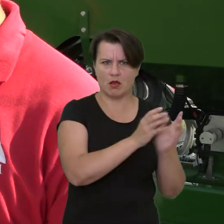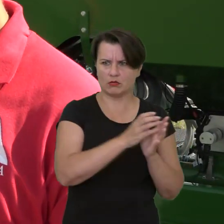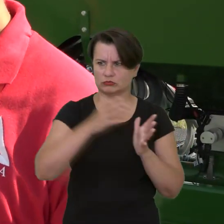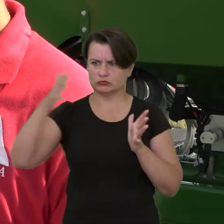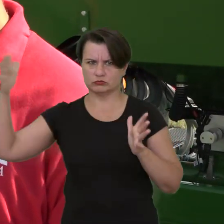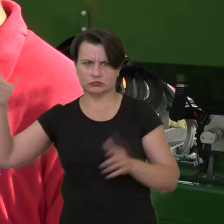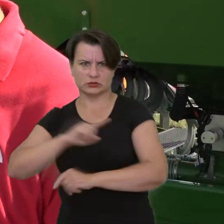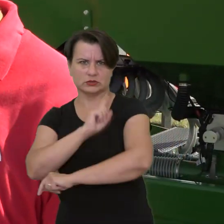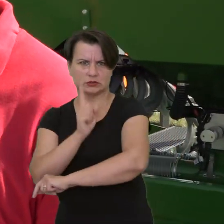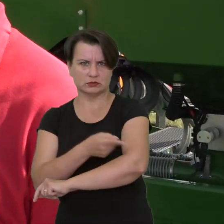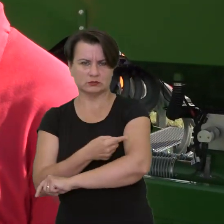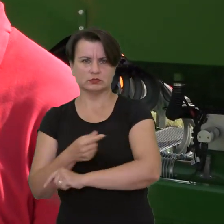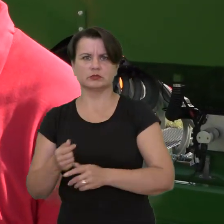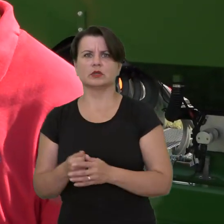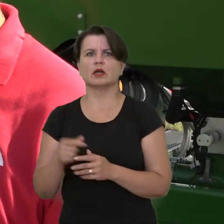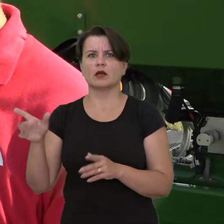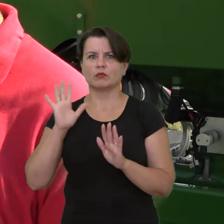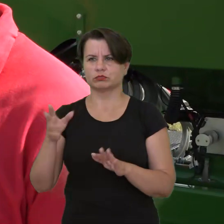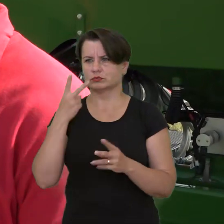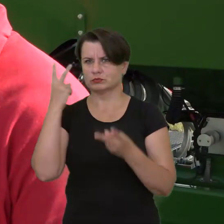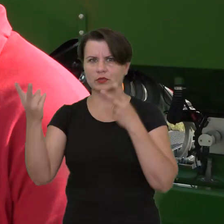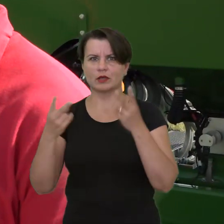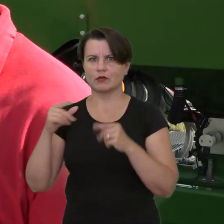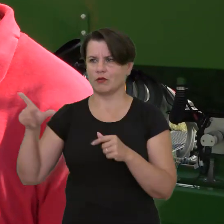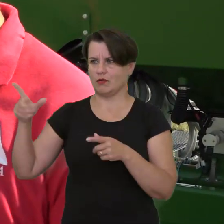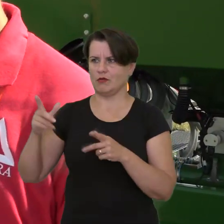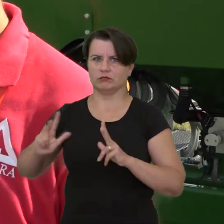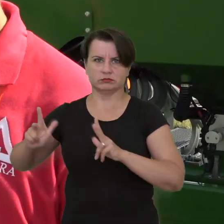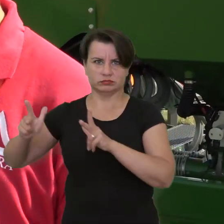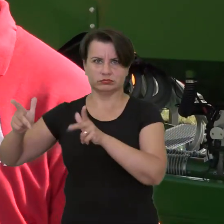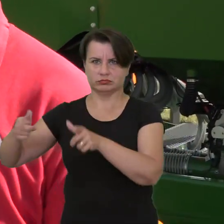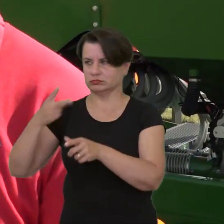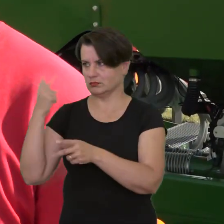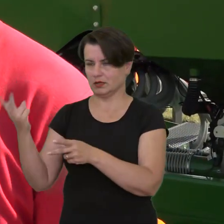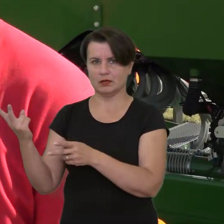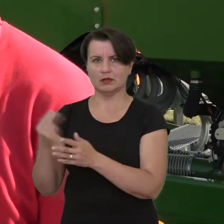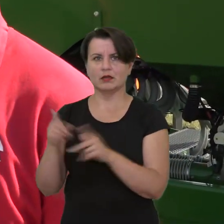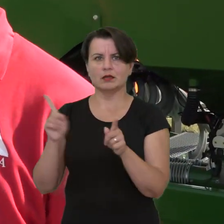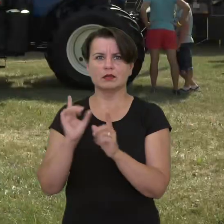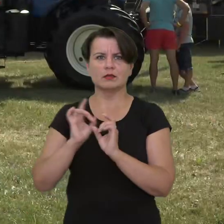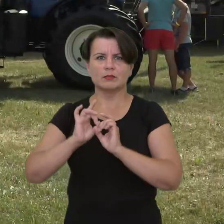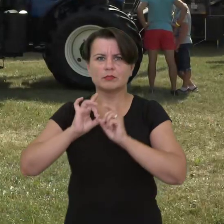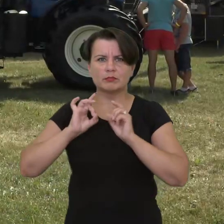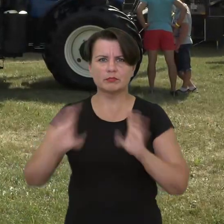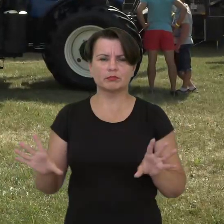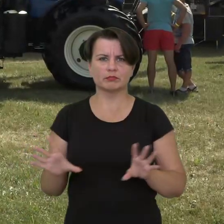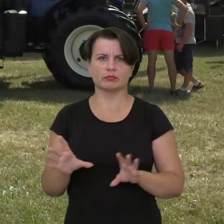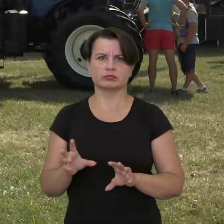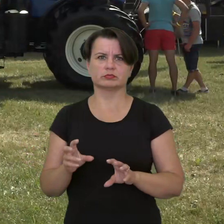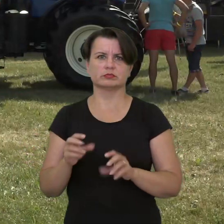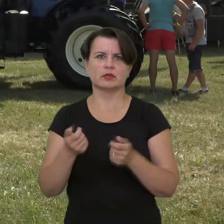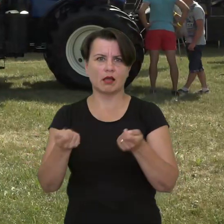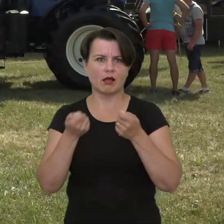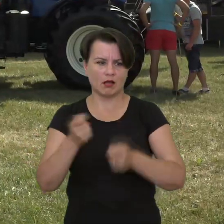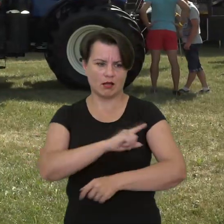pačio mažiausio iki tikrai galingesnių, kurios parodinsim demonstraciniam savo lauke. Tai irgi labai skirtingų arklio galių